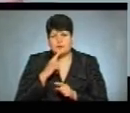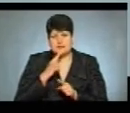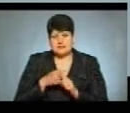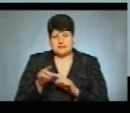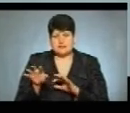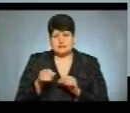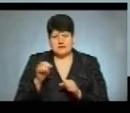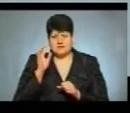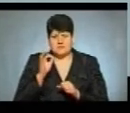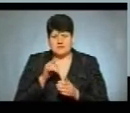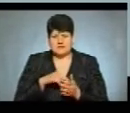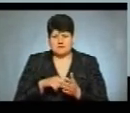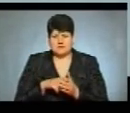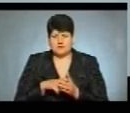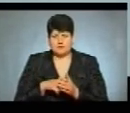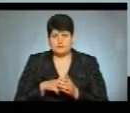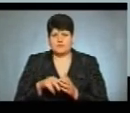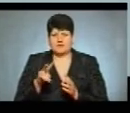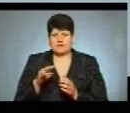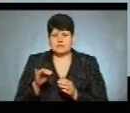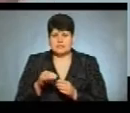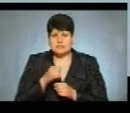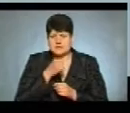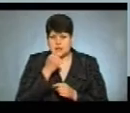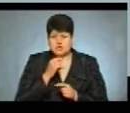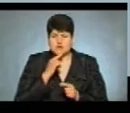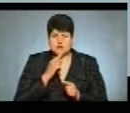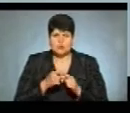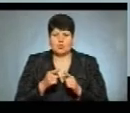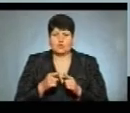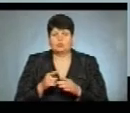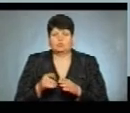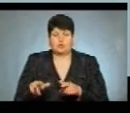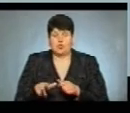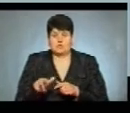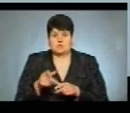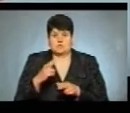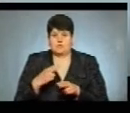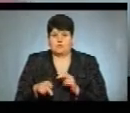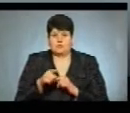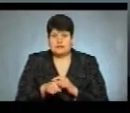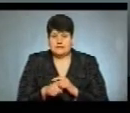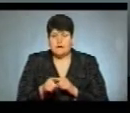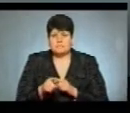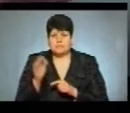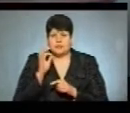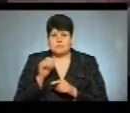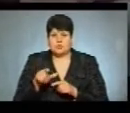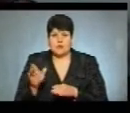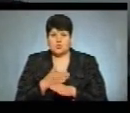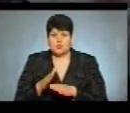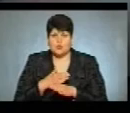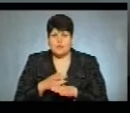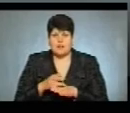Лінц. Загнали нас туди у вагон, найстаршу сестру дорогою загубили. Там німці людей сортували, кого куди, а